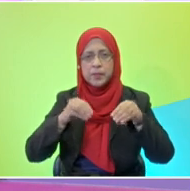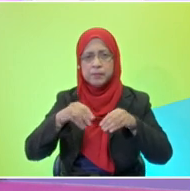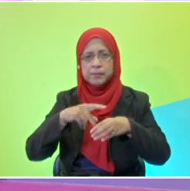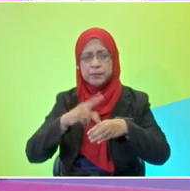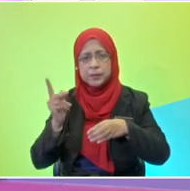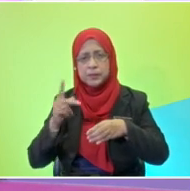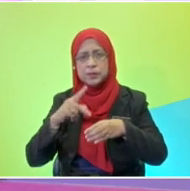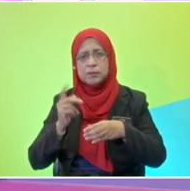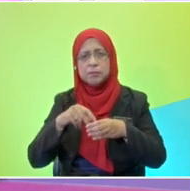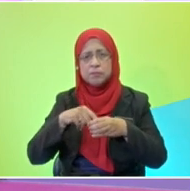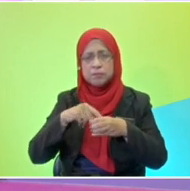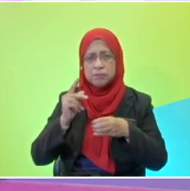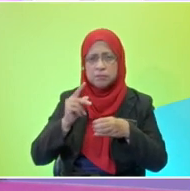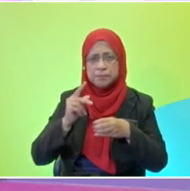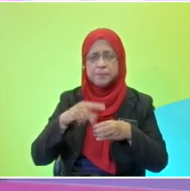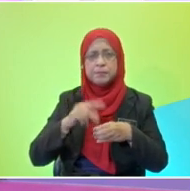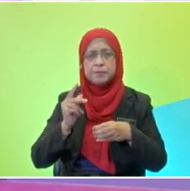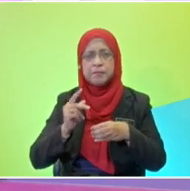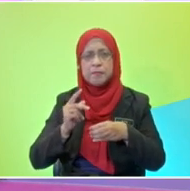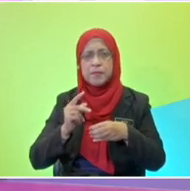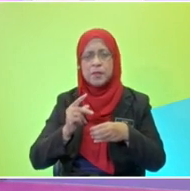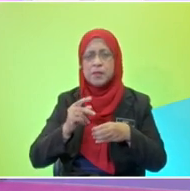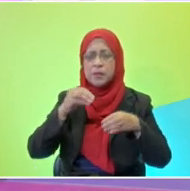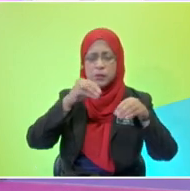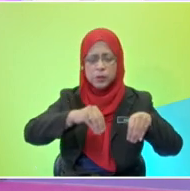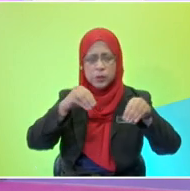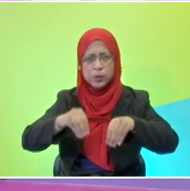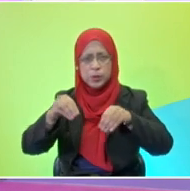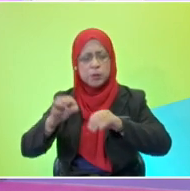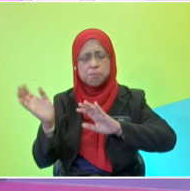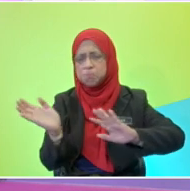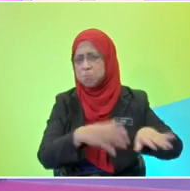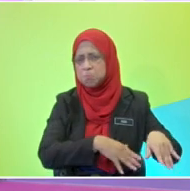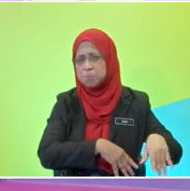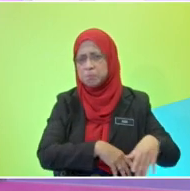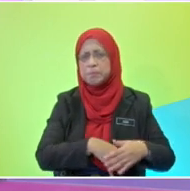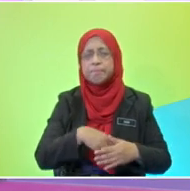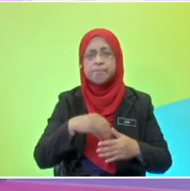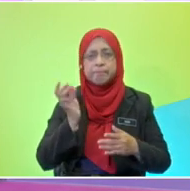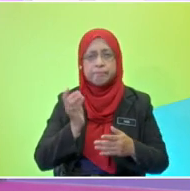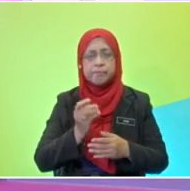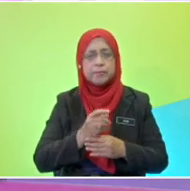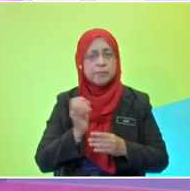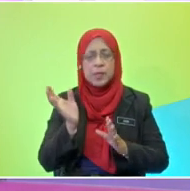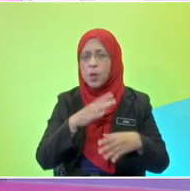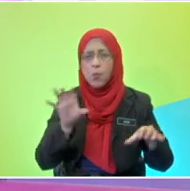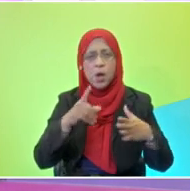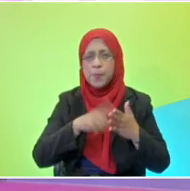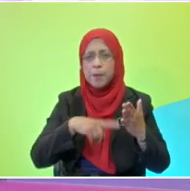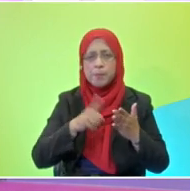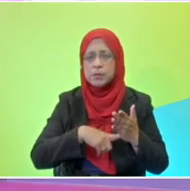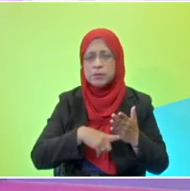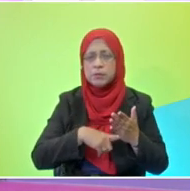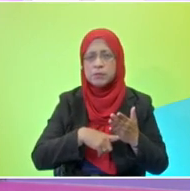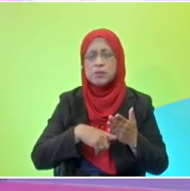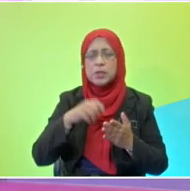sama padi itu tanaman yang menggunakan air hujan dia Tanam saja tinggal Lepas tuh dia tak perlu buah apa sangat maka